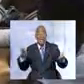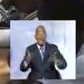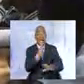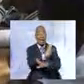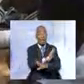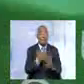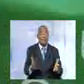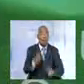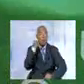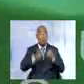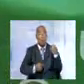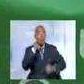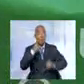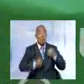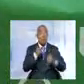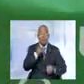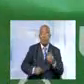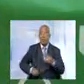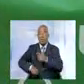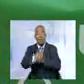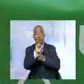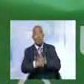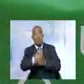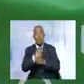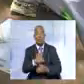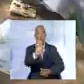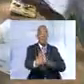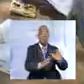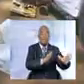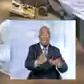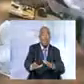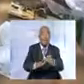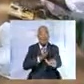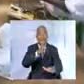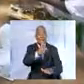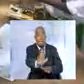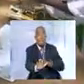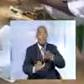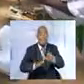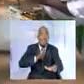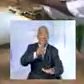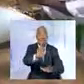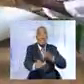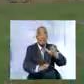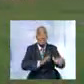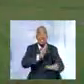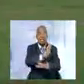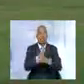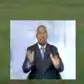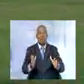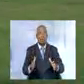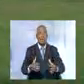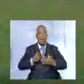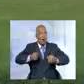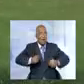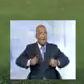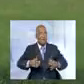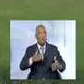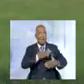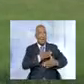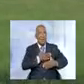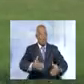de la Fondation des maladies du cœur de Côte d'Ivoire, Gwédan Diara, est d'amener chacun des participants à intégrer dans ses habitudes